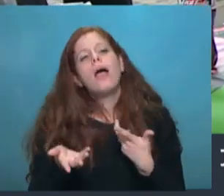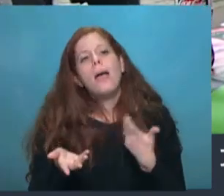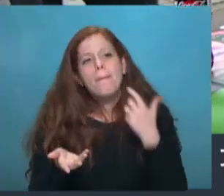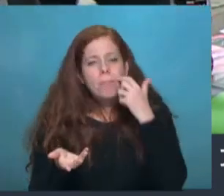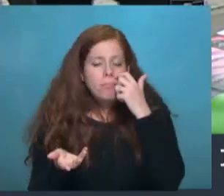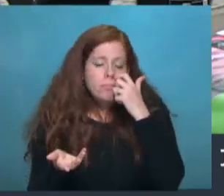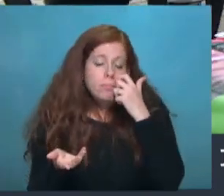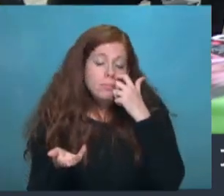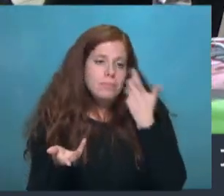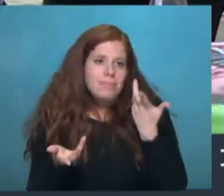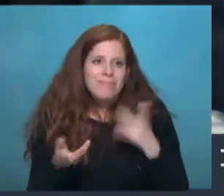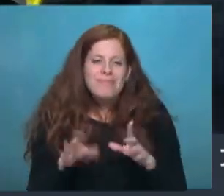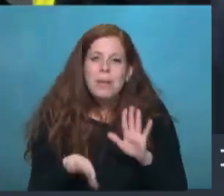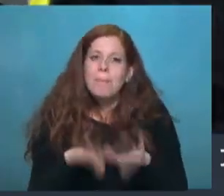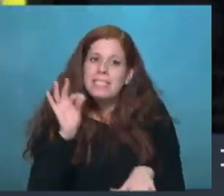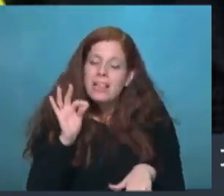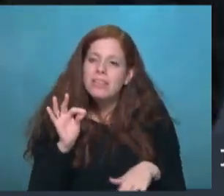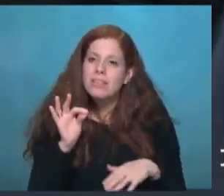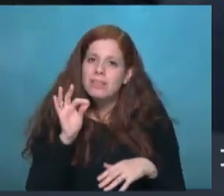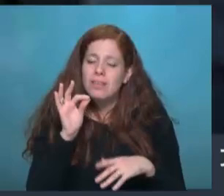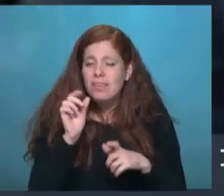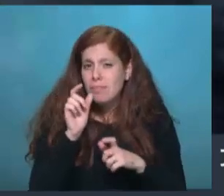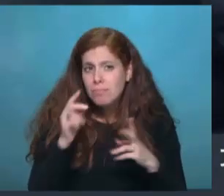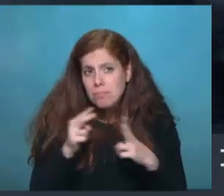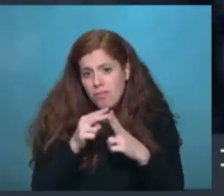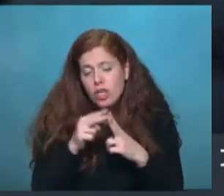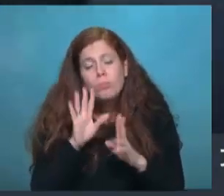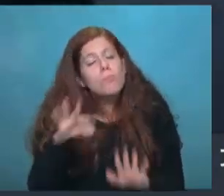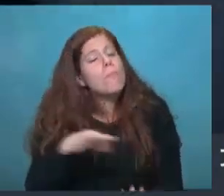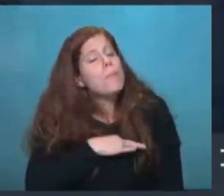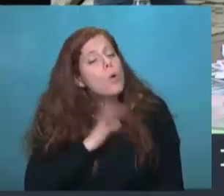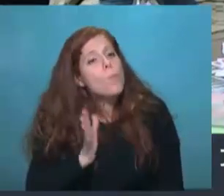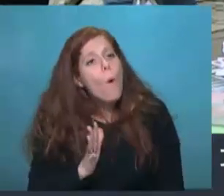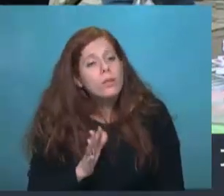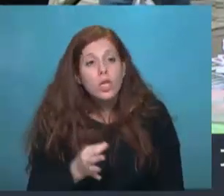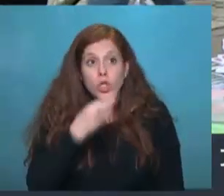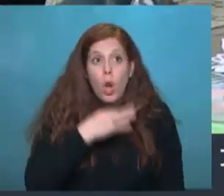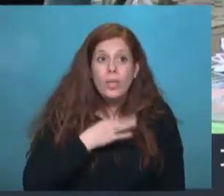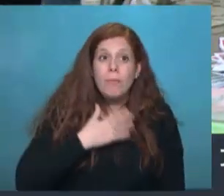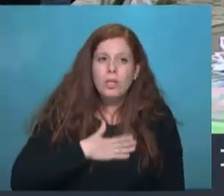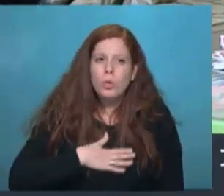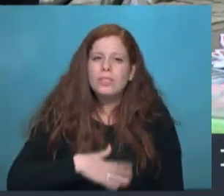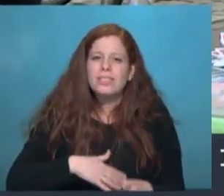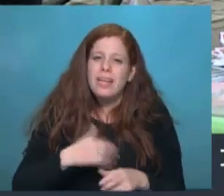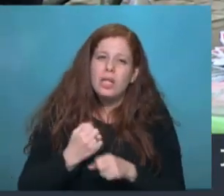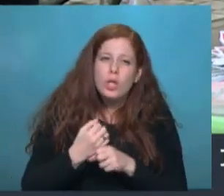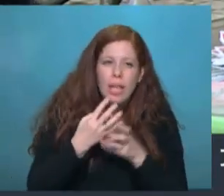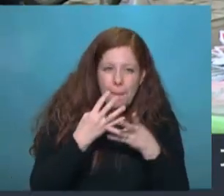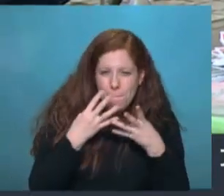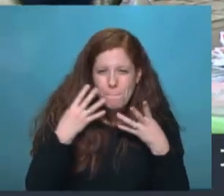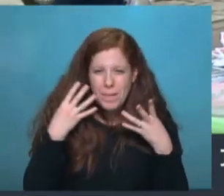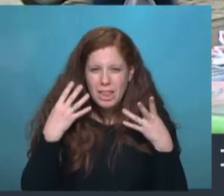שמצאתי מפגשים שפגעו בי מאוד. תודה רבה. שאלו אותי אם אני רוצה לעשות פנתרים שחורים. בתוך מרץ.